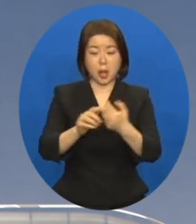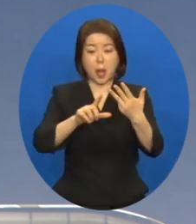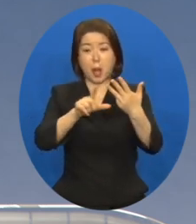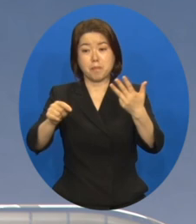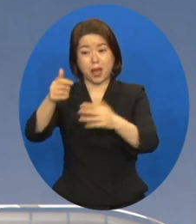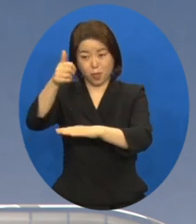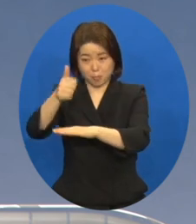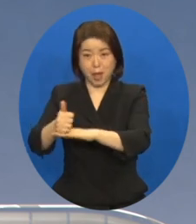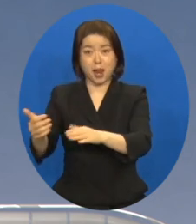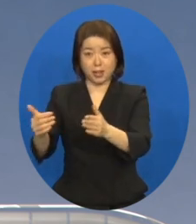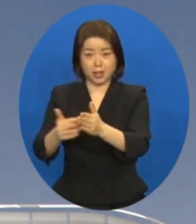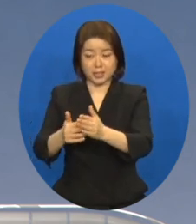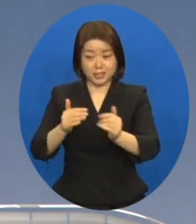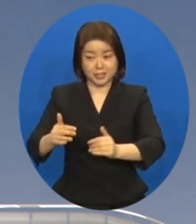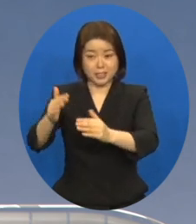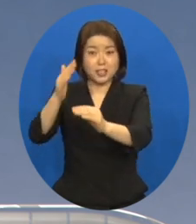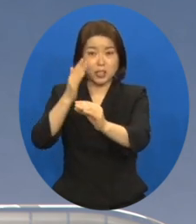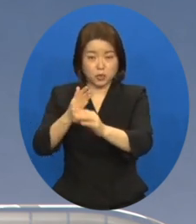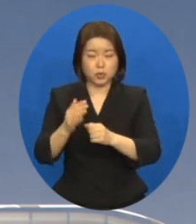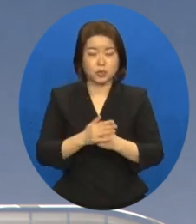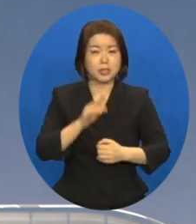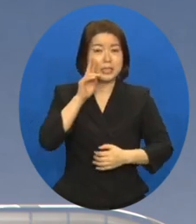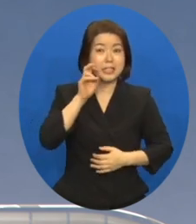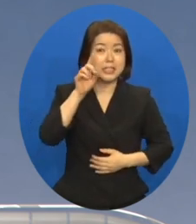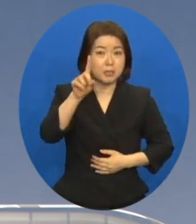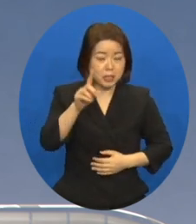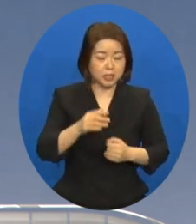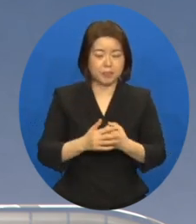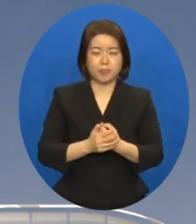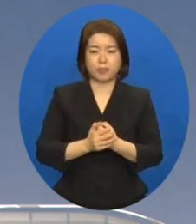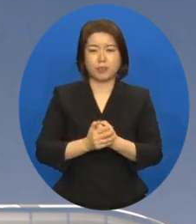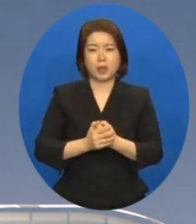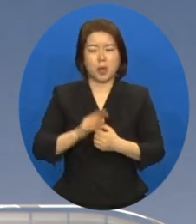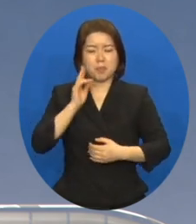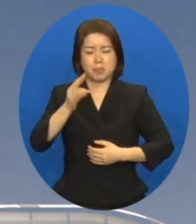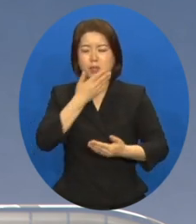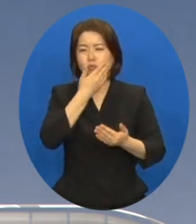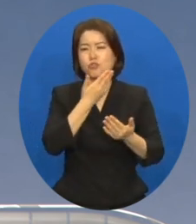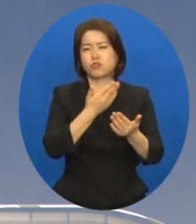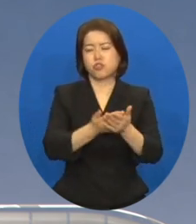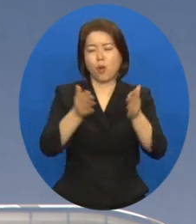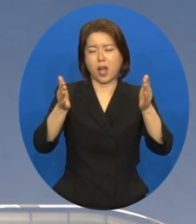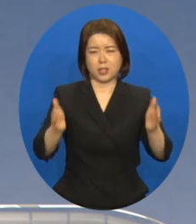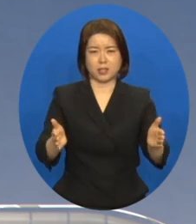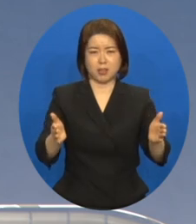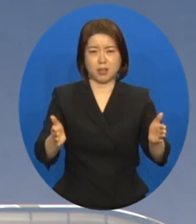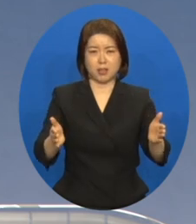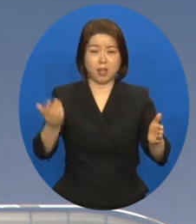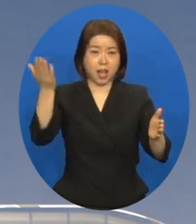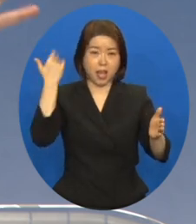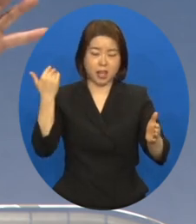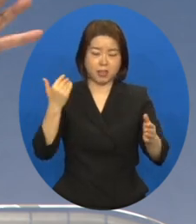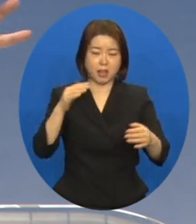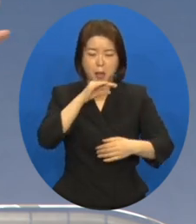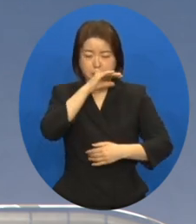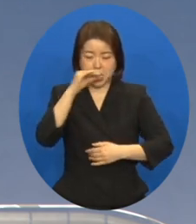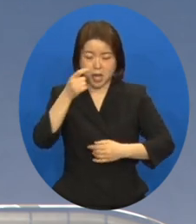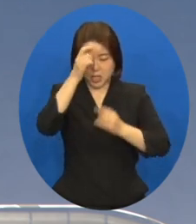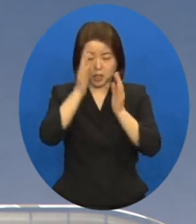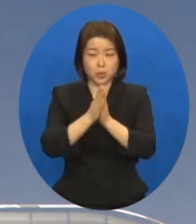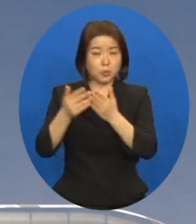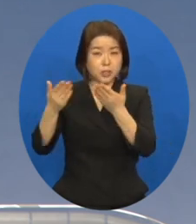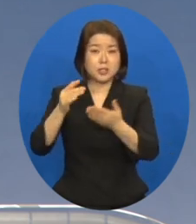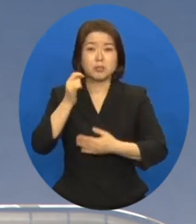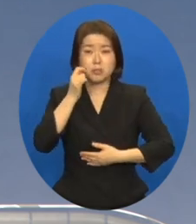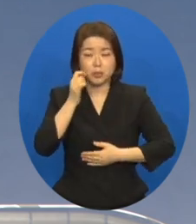말까지예요. 이 21일 기도 저는 대단히 중요한 기간이라고 생각해요. 그동안에 제대로 기도 못하신 분들도